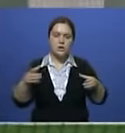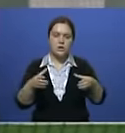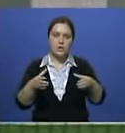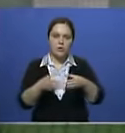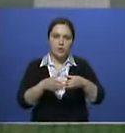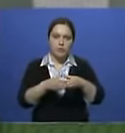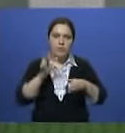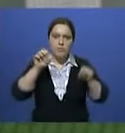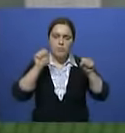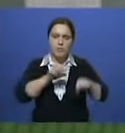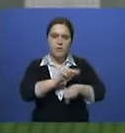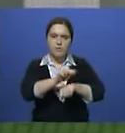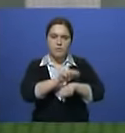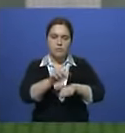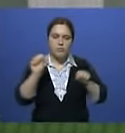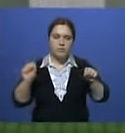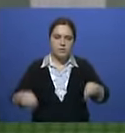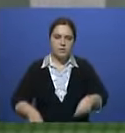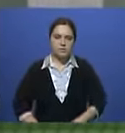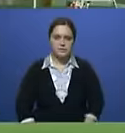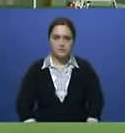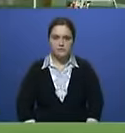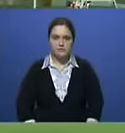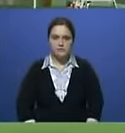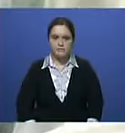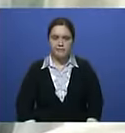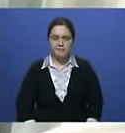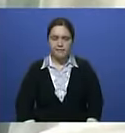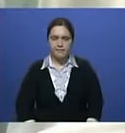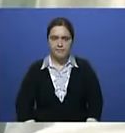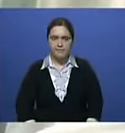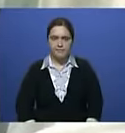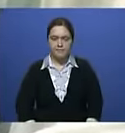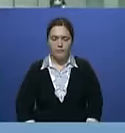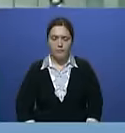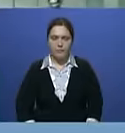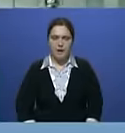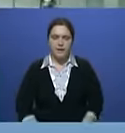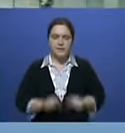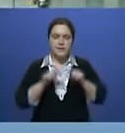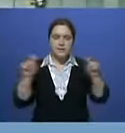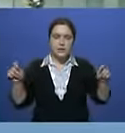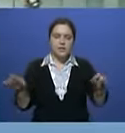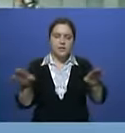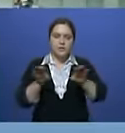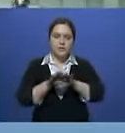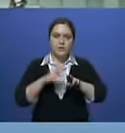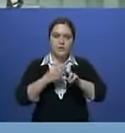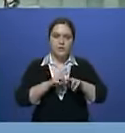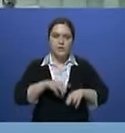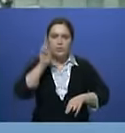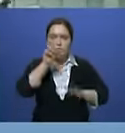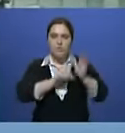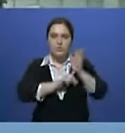появились все возможности для подготовки будущих чемпионов с открытием такого теннисного Ак корта Я уверен что у начинающих